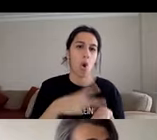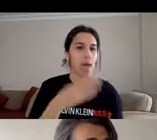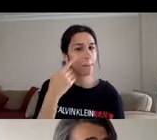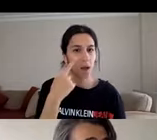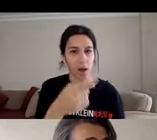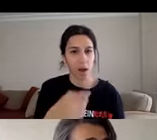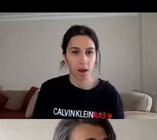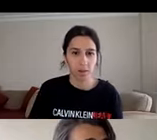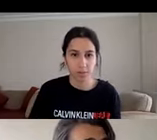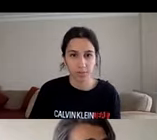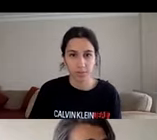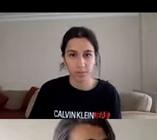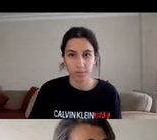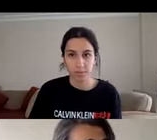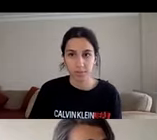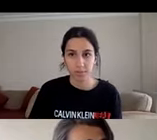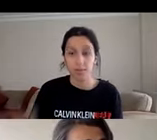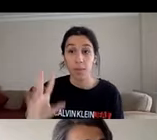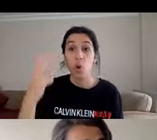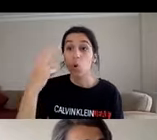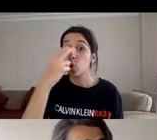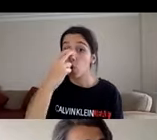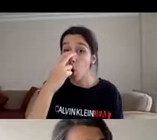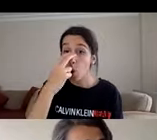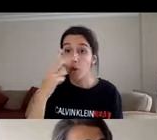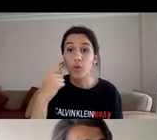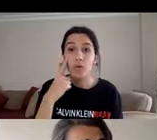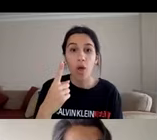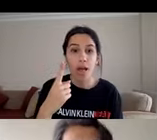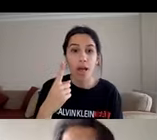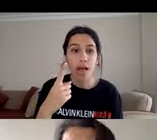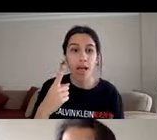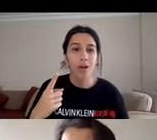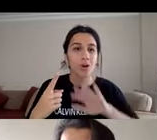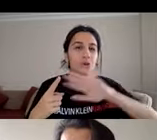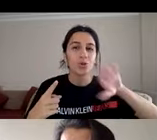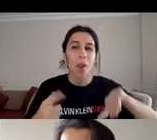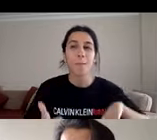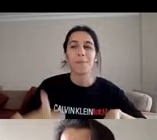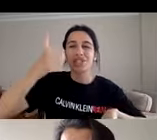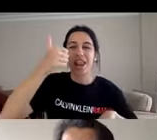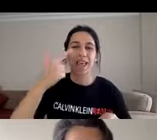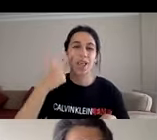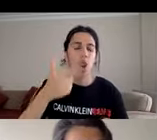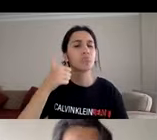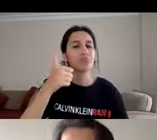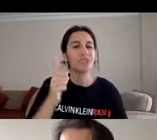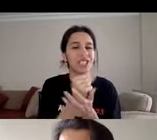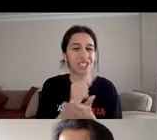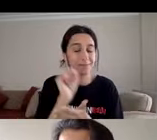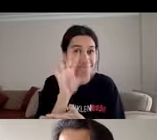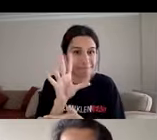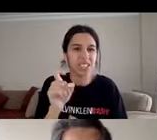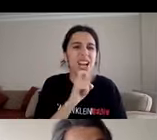burada sol tarafta. Fakat görme engelli birisi için sol tarafta işte başarılı girişin yeşil, başarısız girişin kırmızı